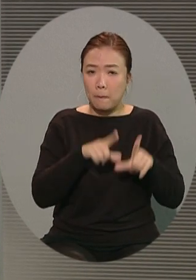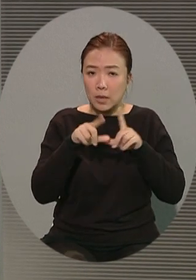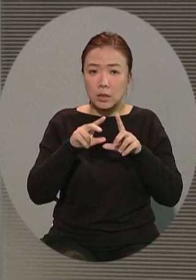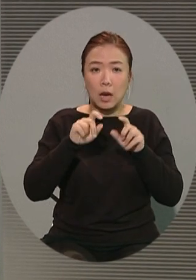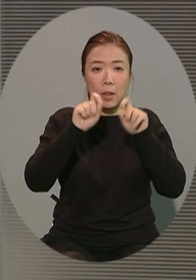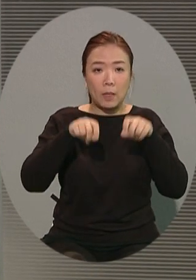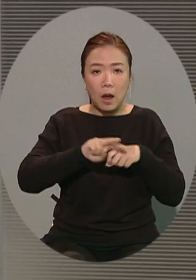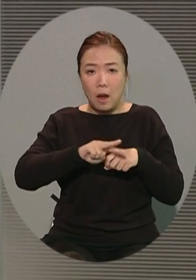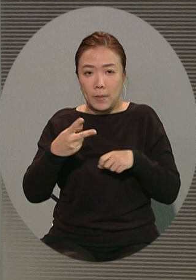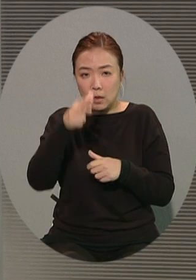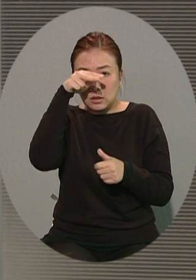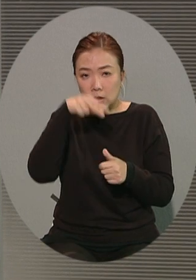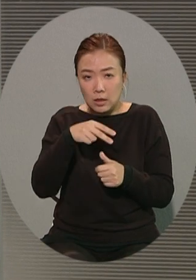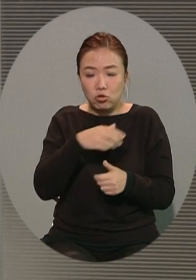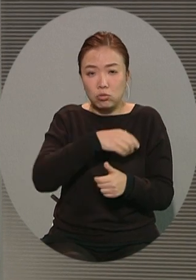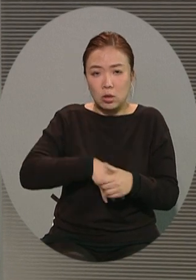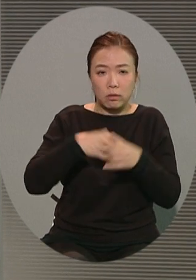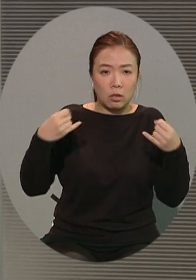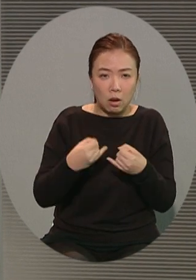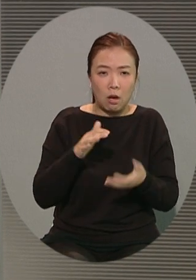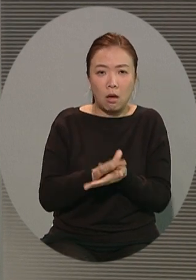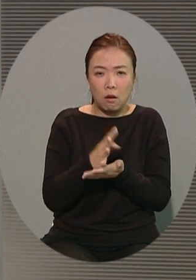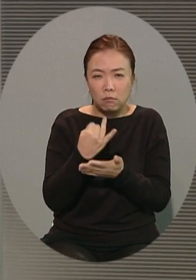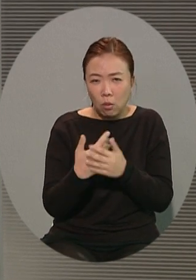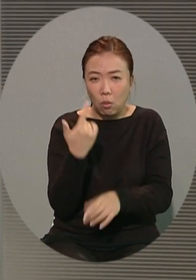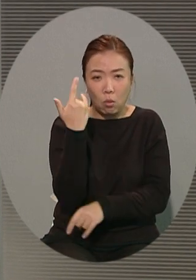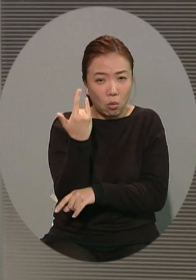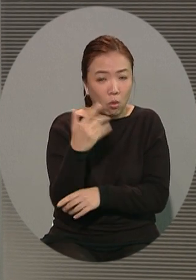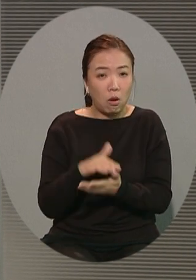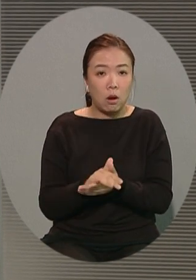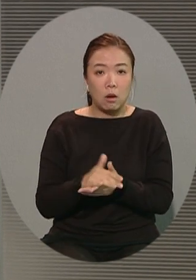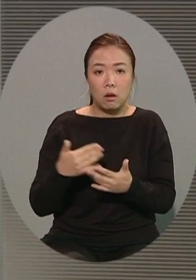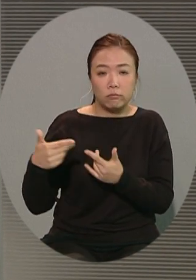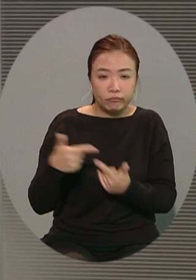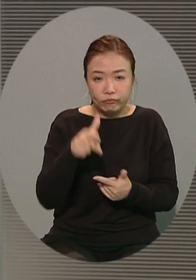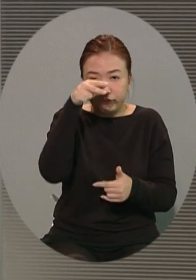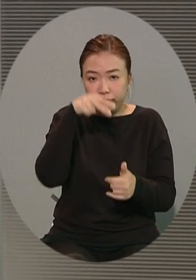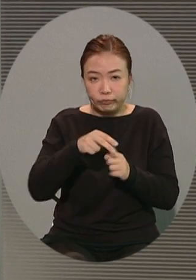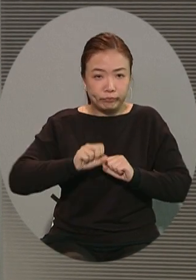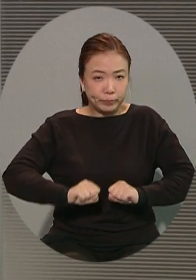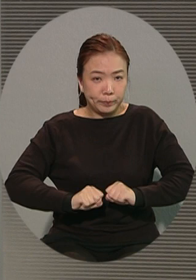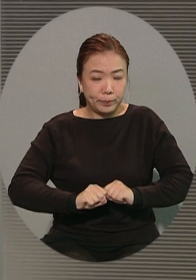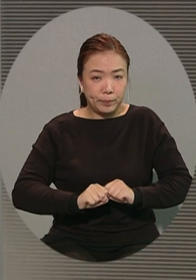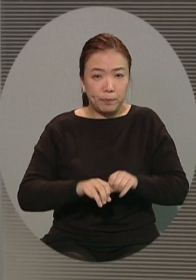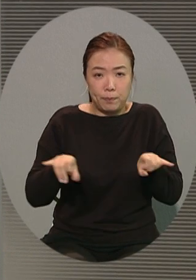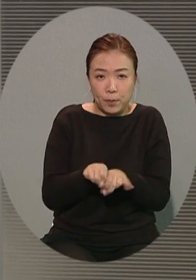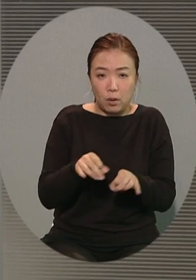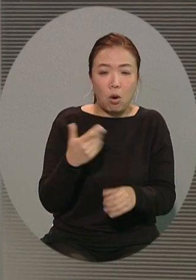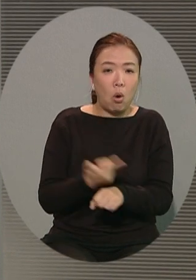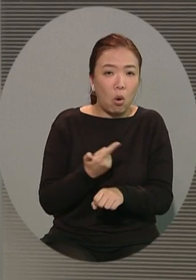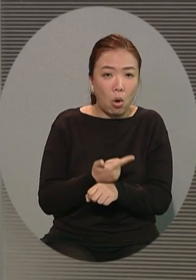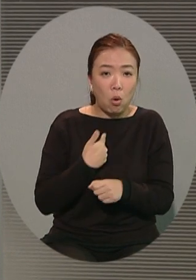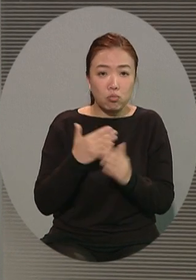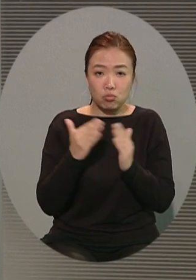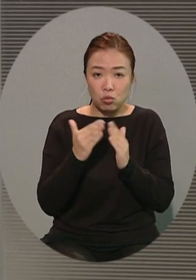曬。議員對立好耐啦，政治僵局維持咗好耐好耐，但係一啲民生嘅議題 我哋居住嘅